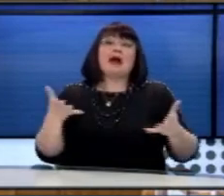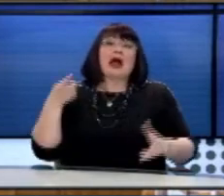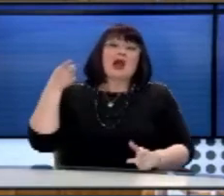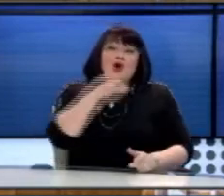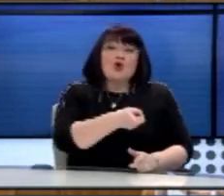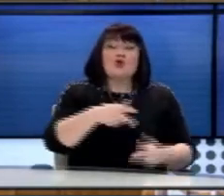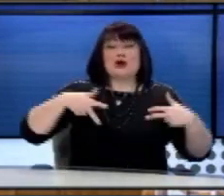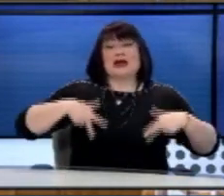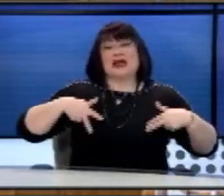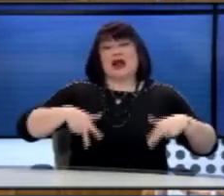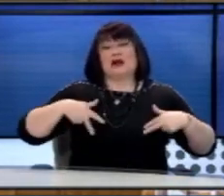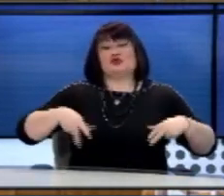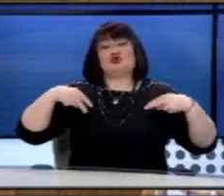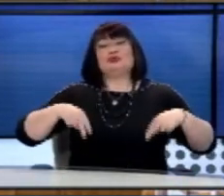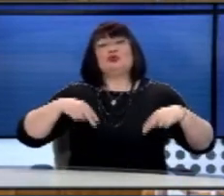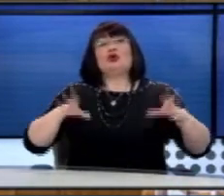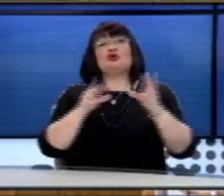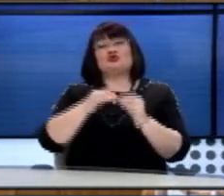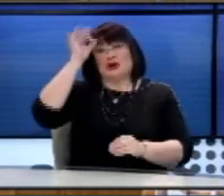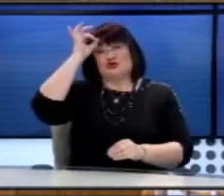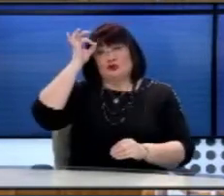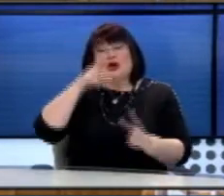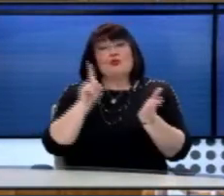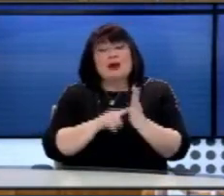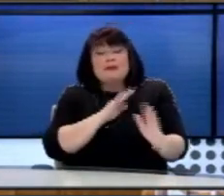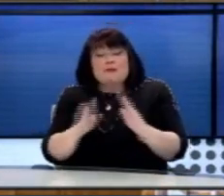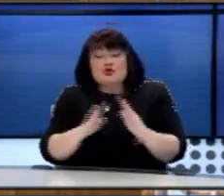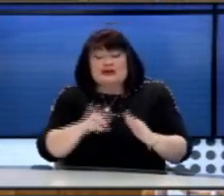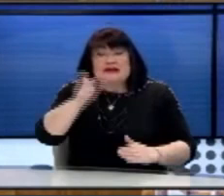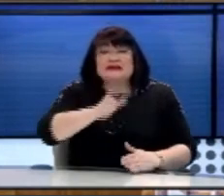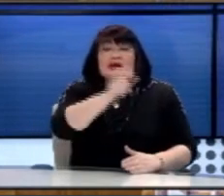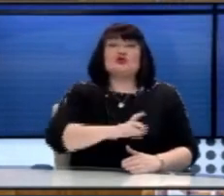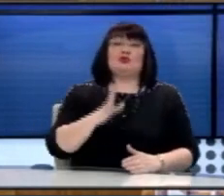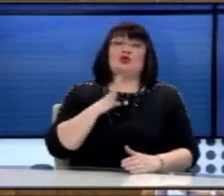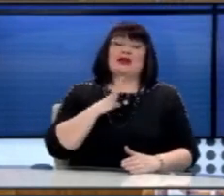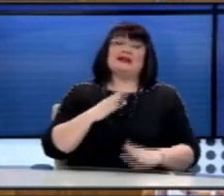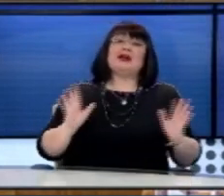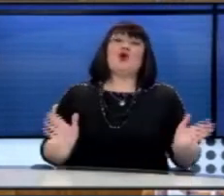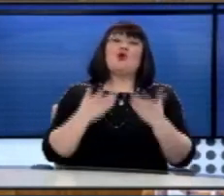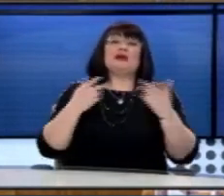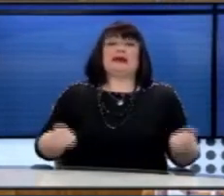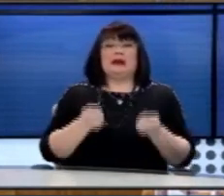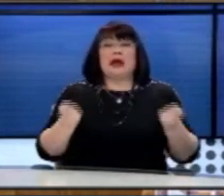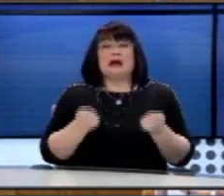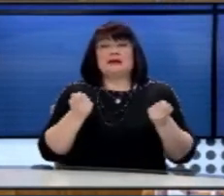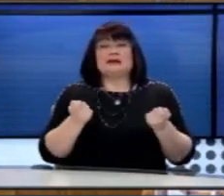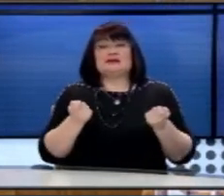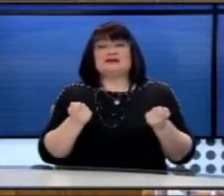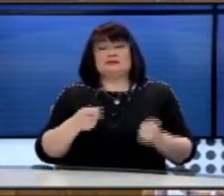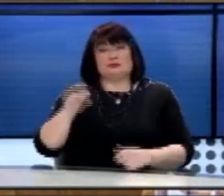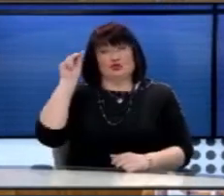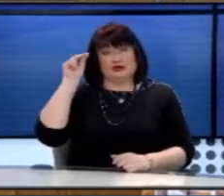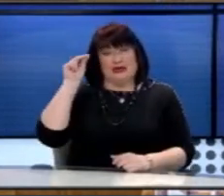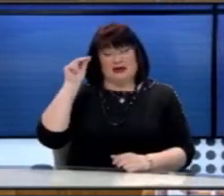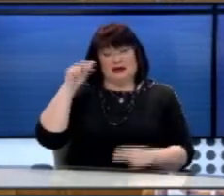ενέργεια του κράτους και ιδιαίτερα του Υπουργείου που είναι ταγμένο στην υπηρεσία της προστασίας του πολίτη. Και για την όποια ενέργεια, παρά τη δέσμευση